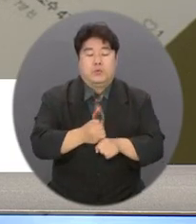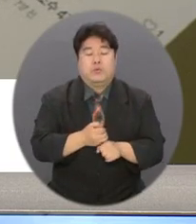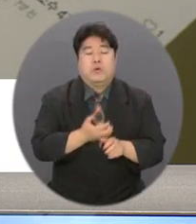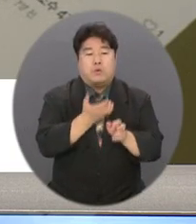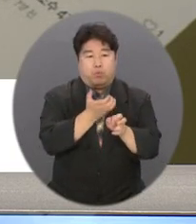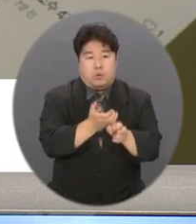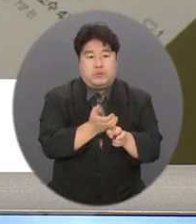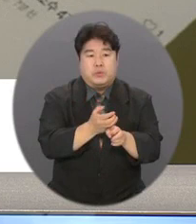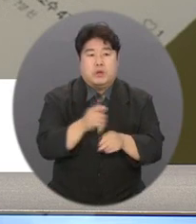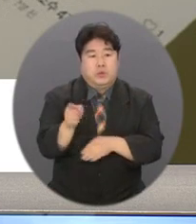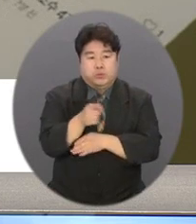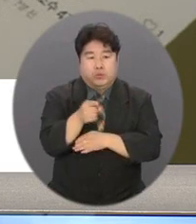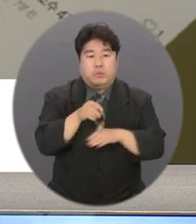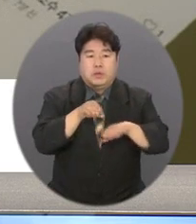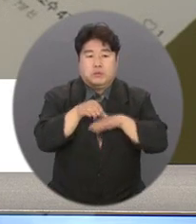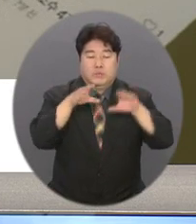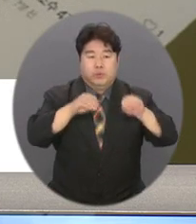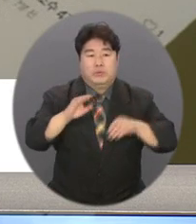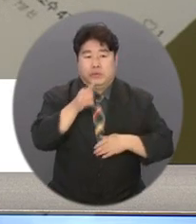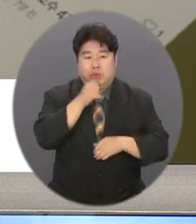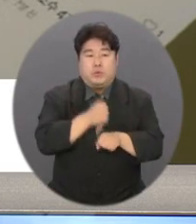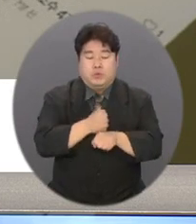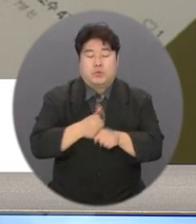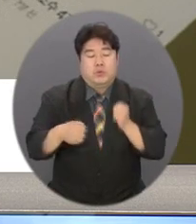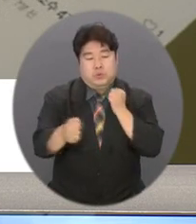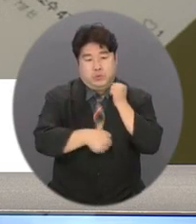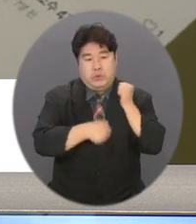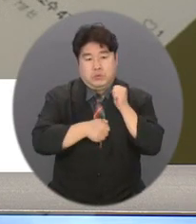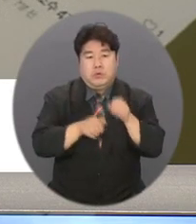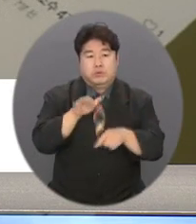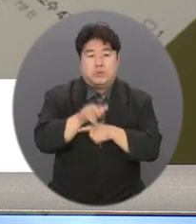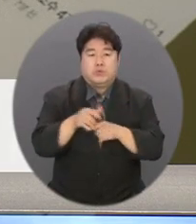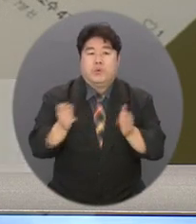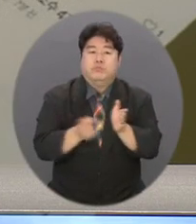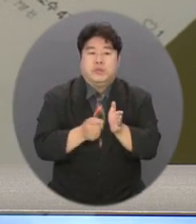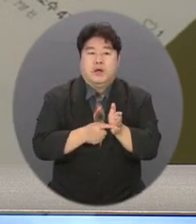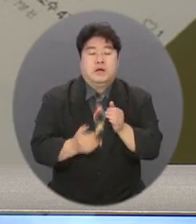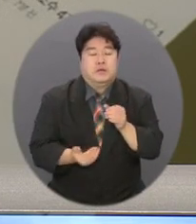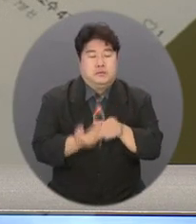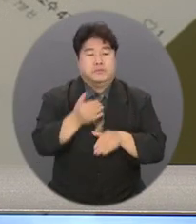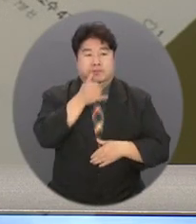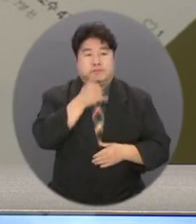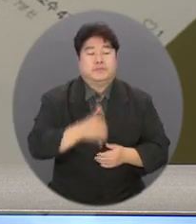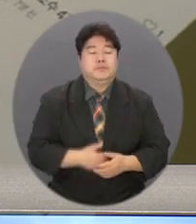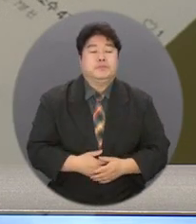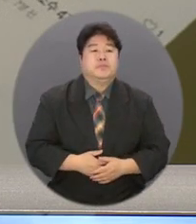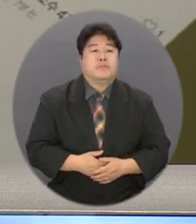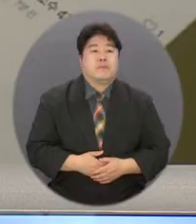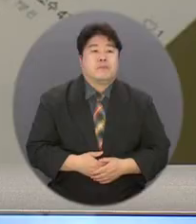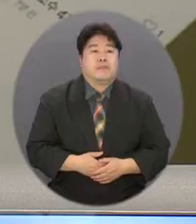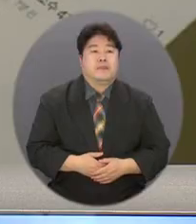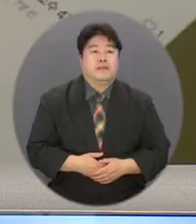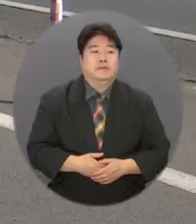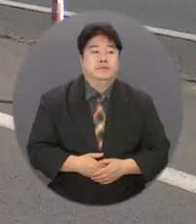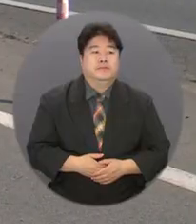멈추게 생겼고 특히 수학 철 농가도 비상이 걸렸습니다 김한수 기자가 취재했습니다